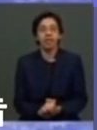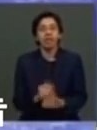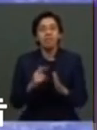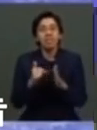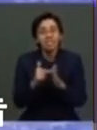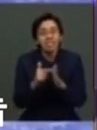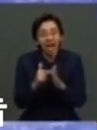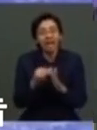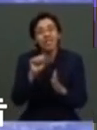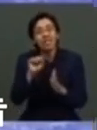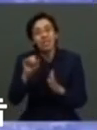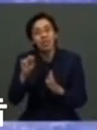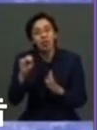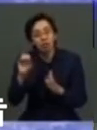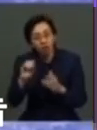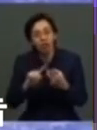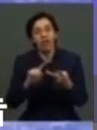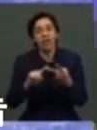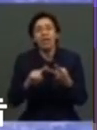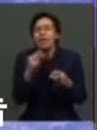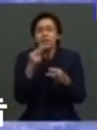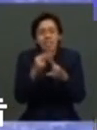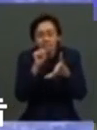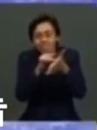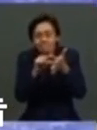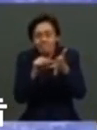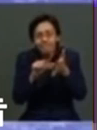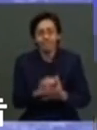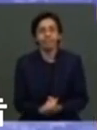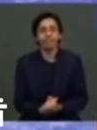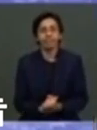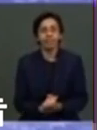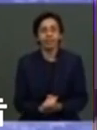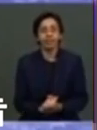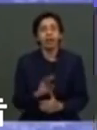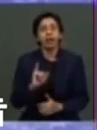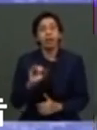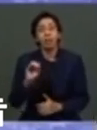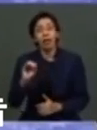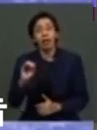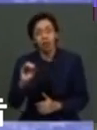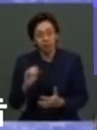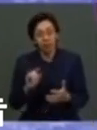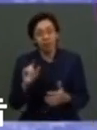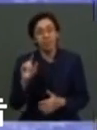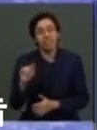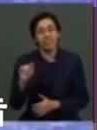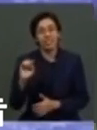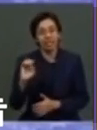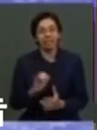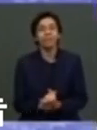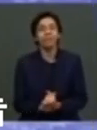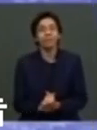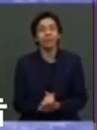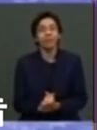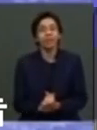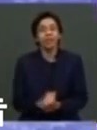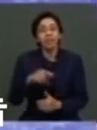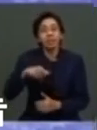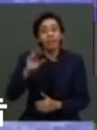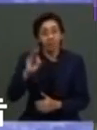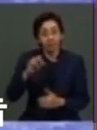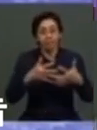โทรวัคซีนบารัตไบโอแชทแล้ว textหรือไฟเซอร์